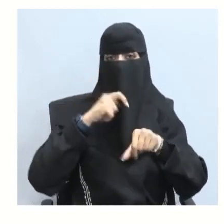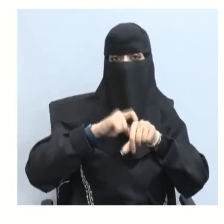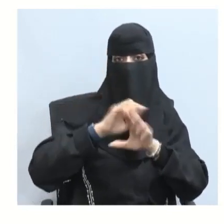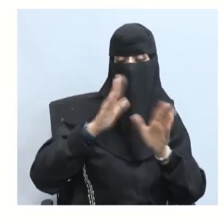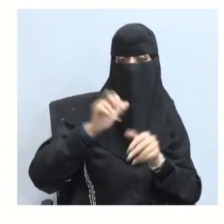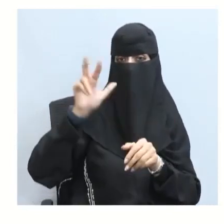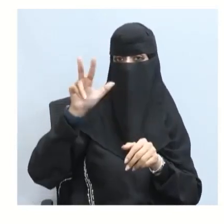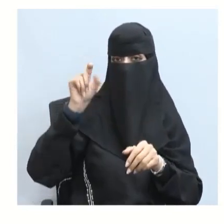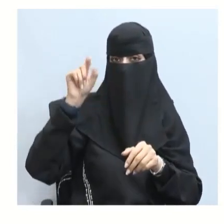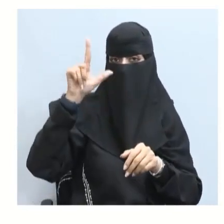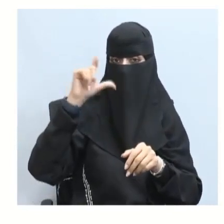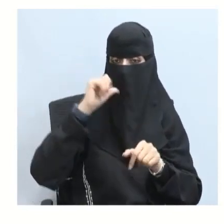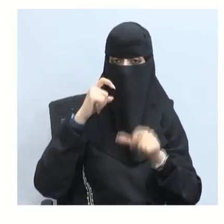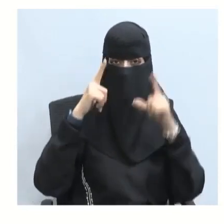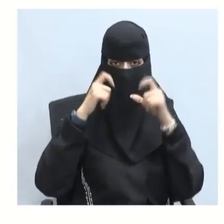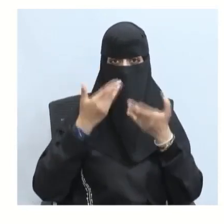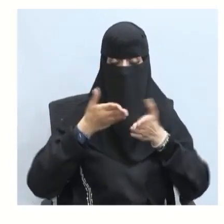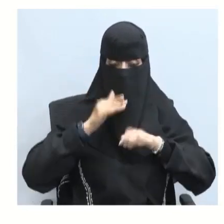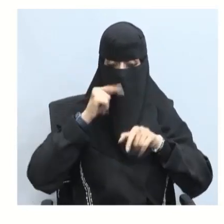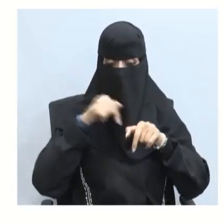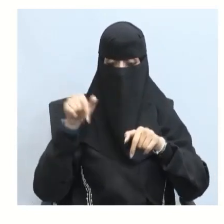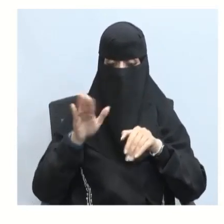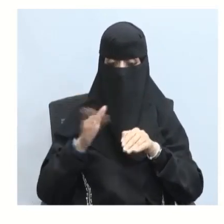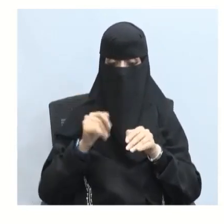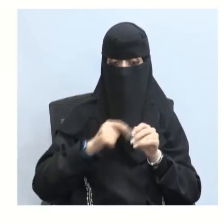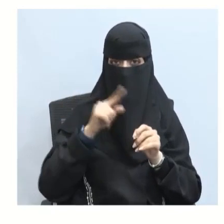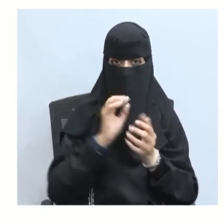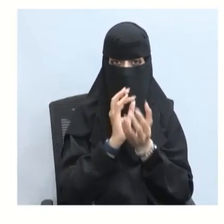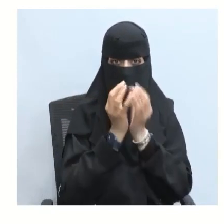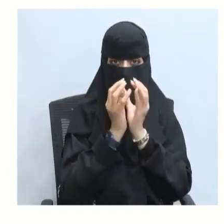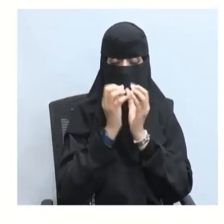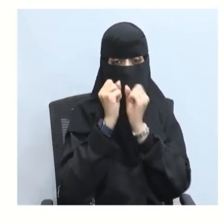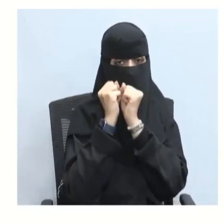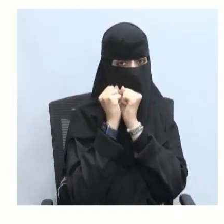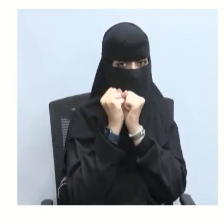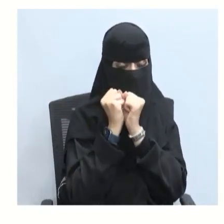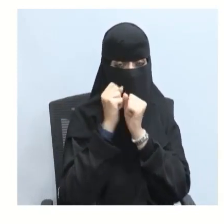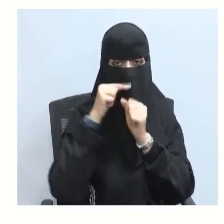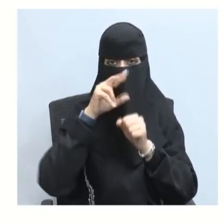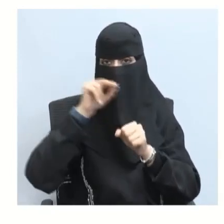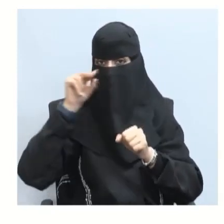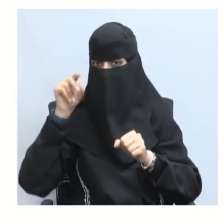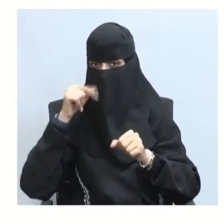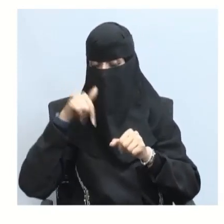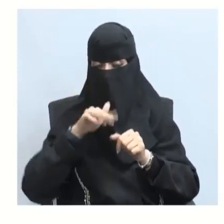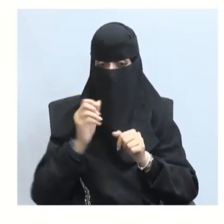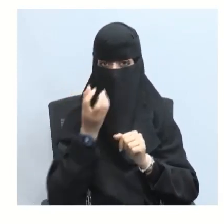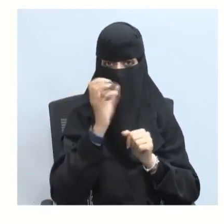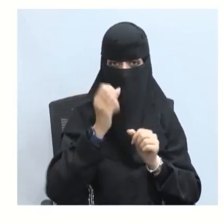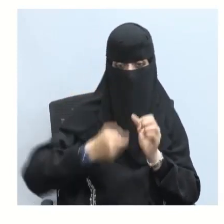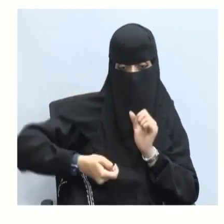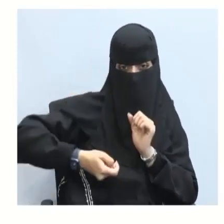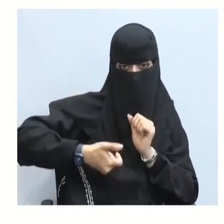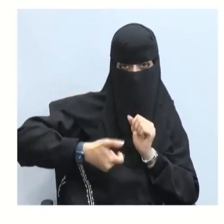وهكذا ايضا صور دالتون الذره على انها كره صلبه تشبه الكره